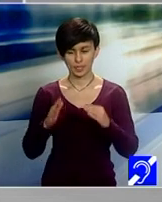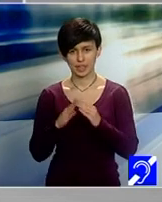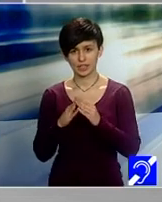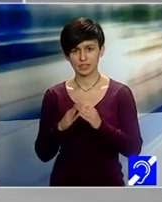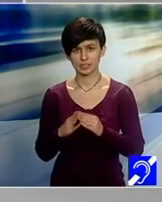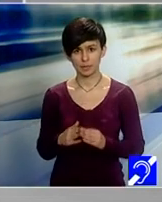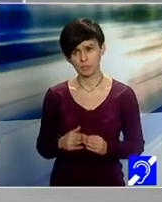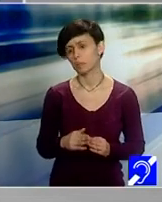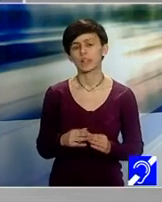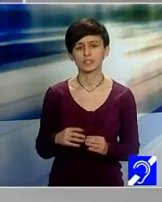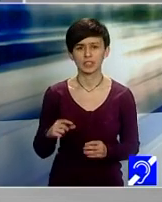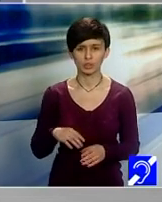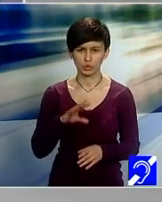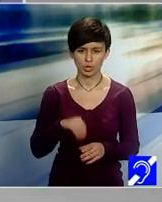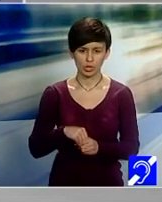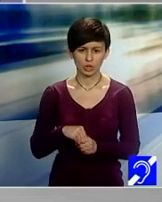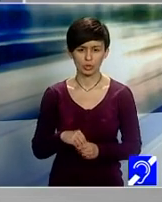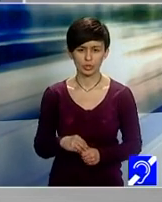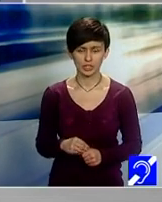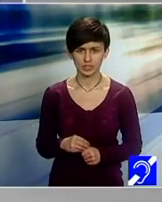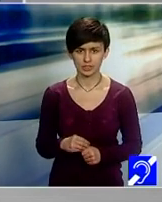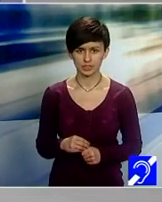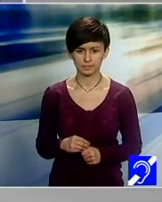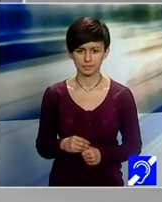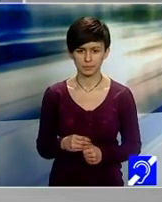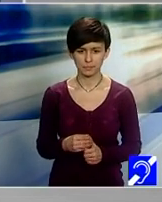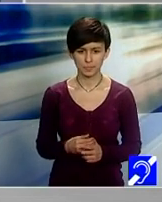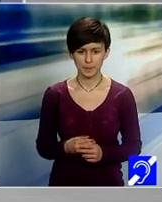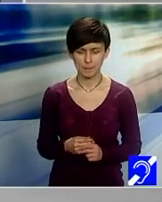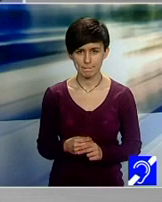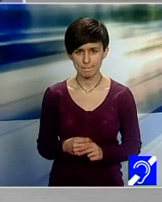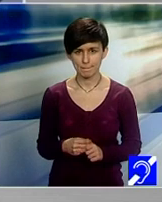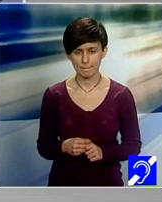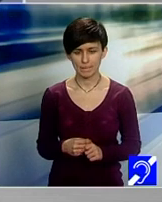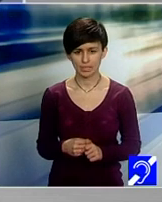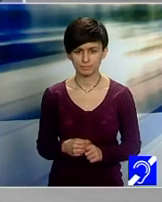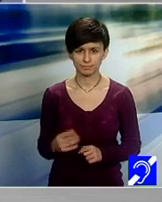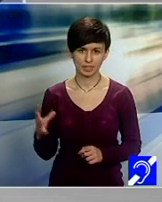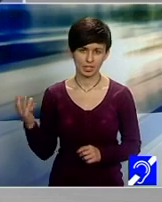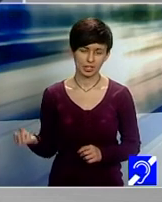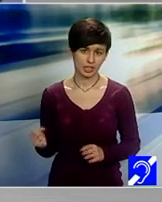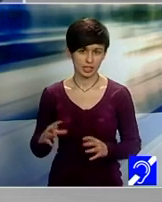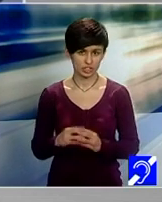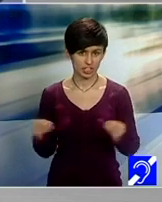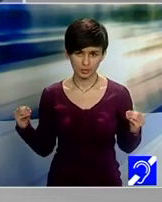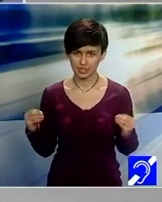băncii. Și atât. Acestea sunt condițiile. Ce lipsește? Ce